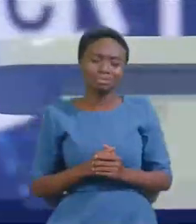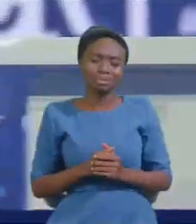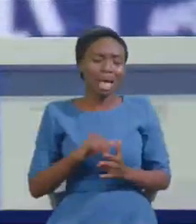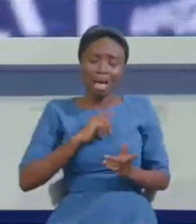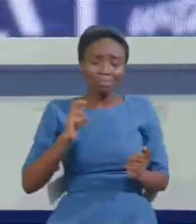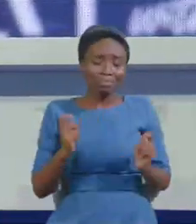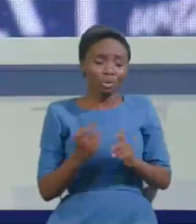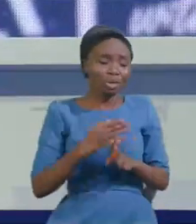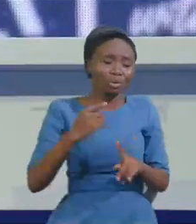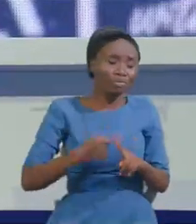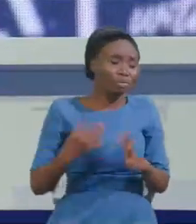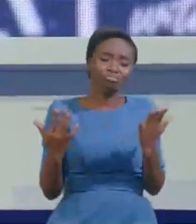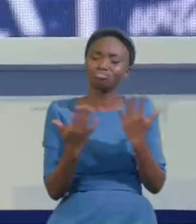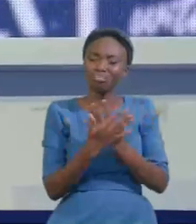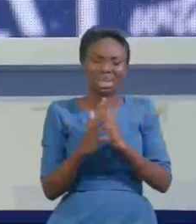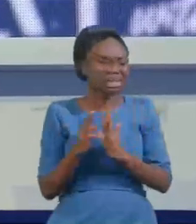Je me détourne du mal.